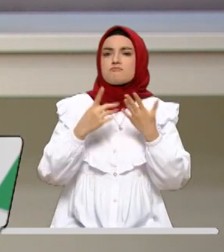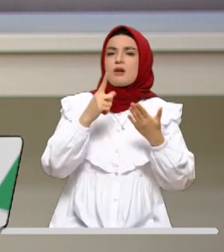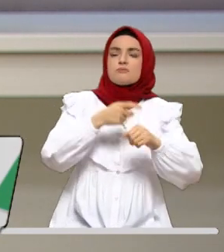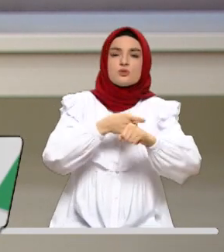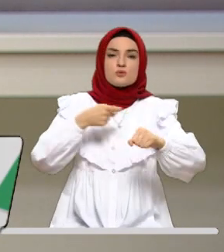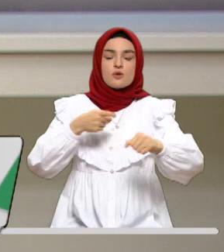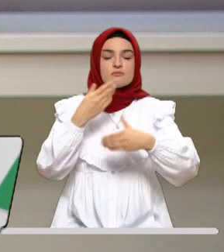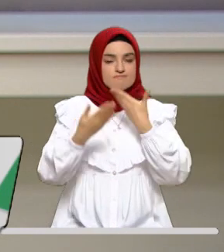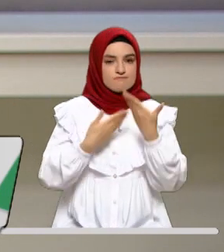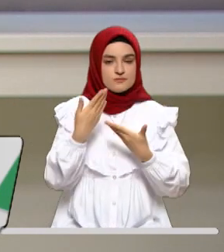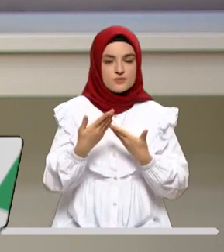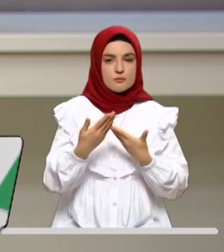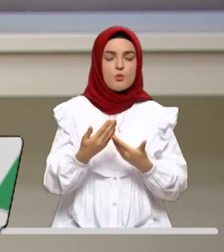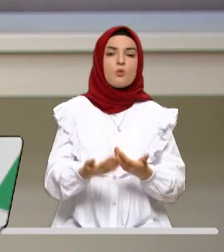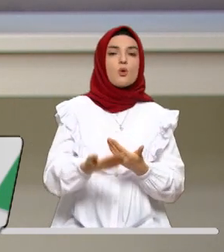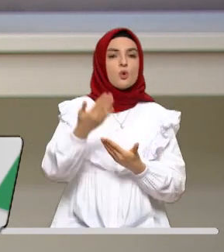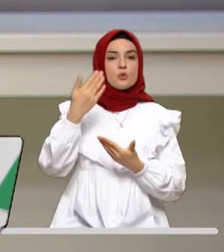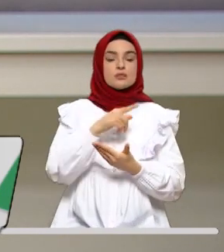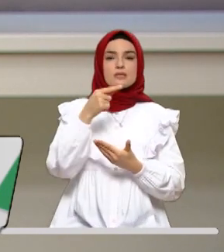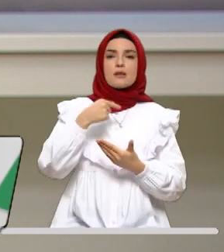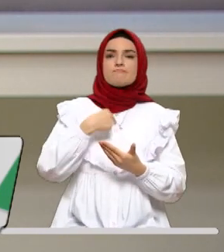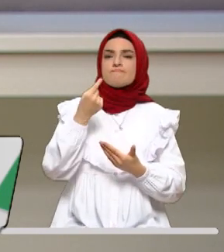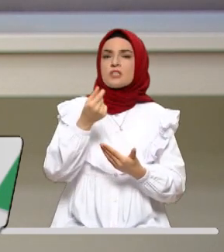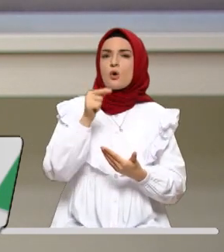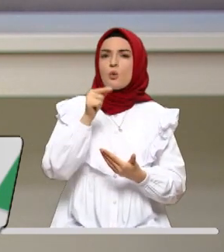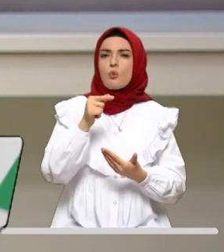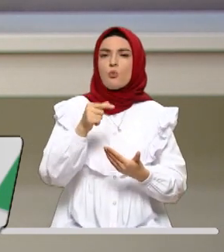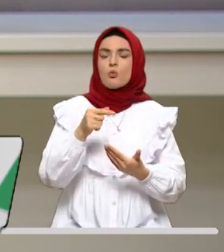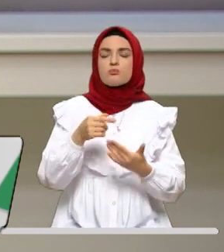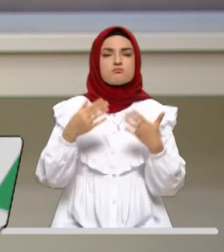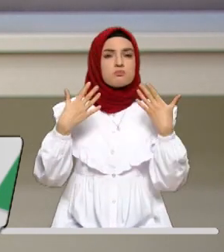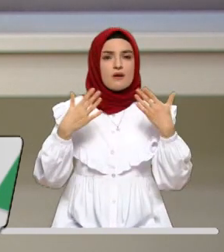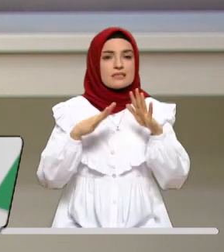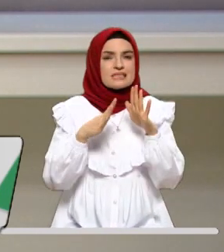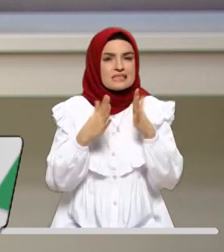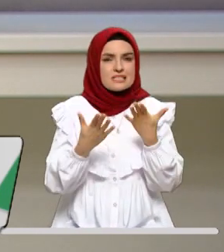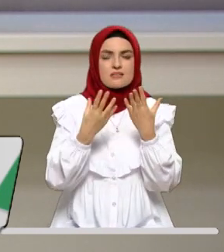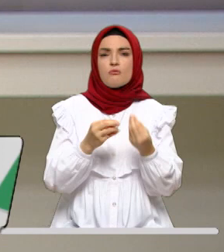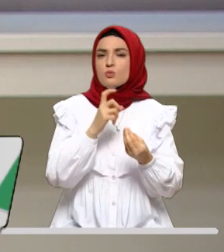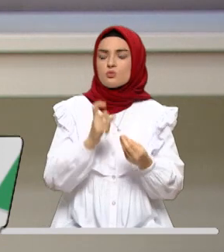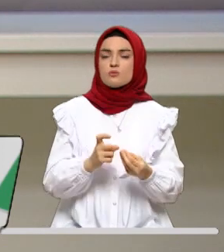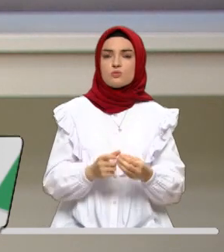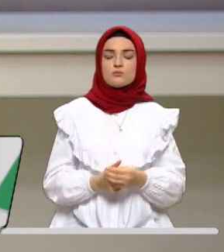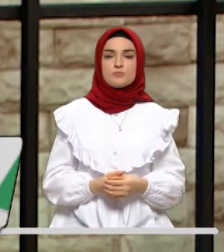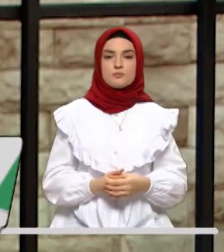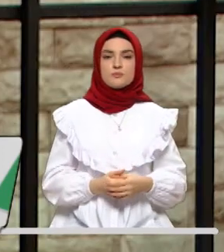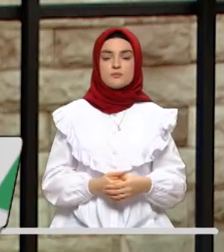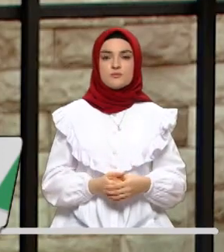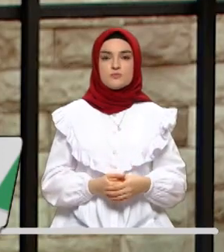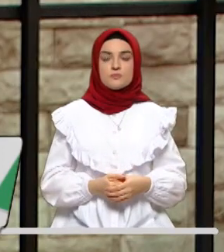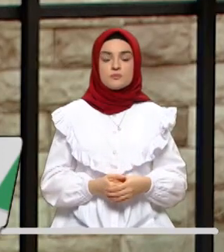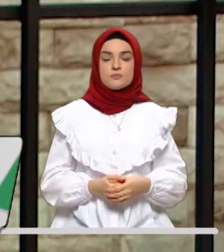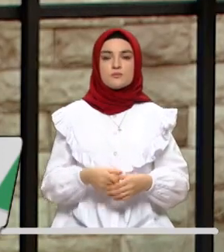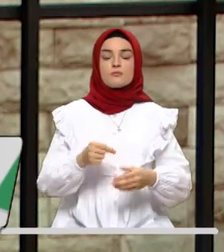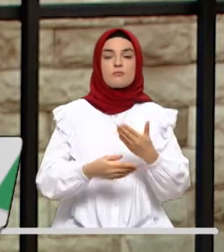o geleceğim. Ama onun öncesinde bize birazcık o havayı solutun istiyorum evet, hocam. Nasıl bir durumdaydık? Ona gelmeden evvel